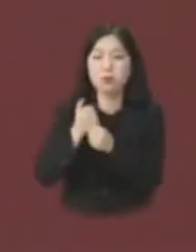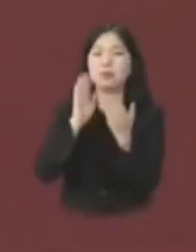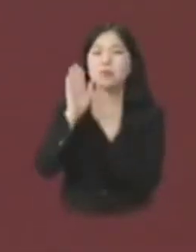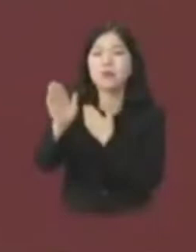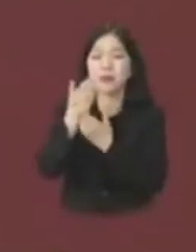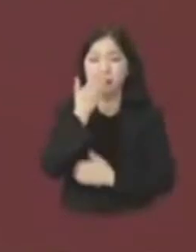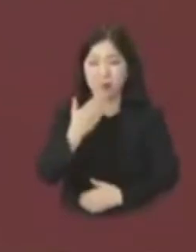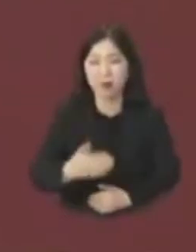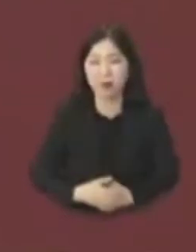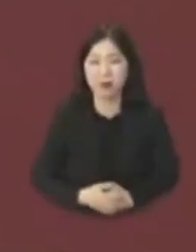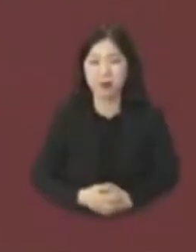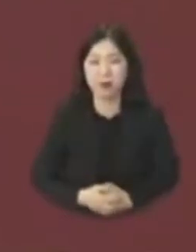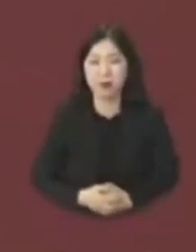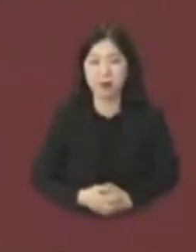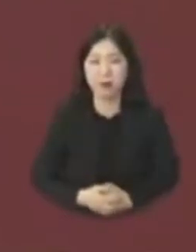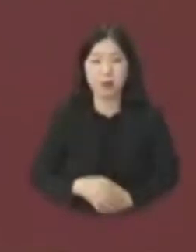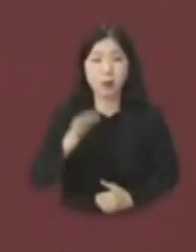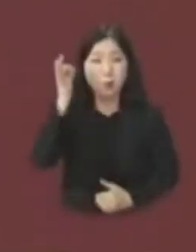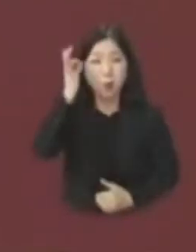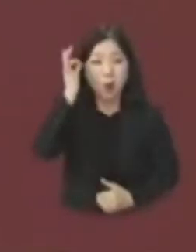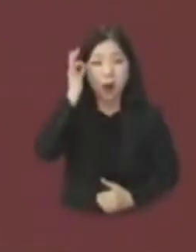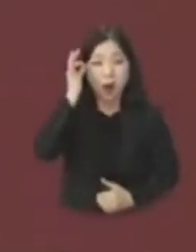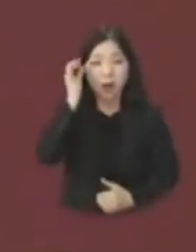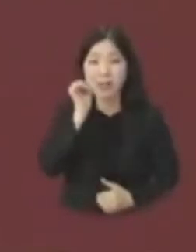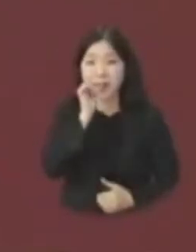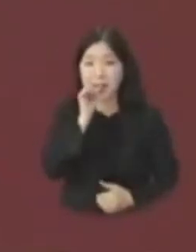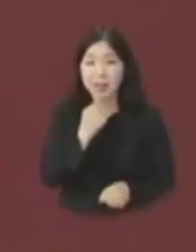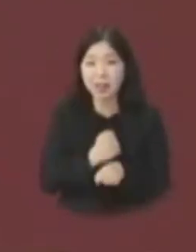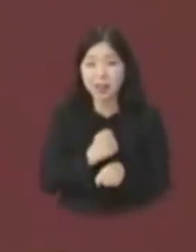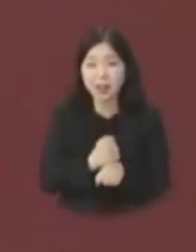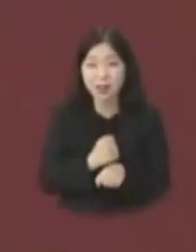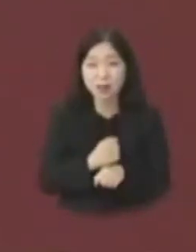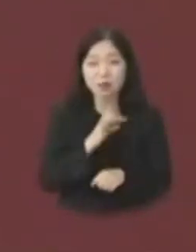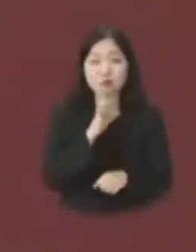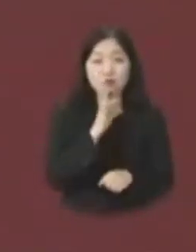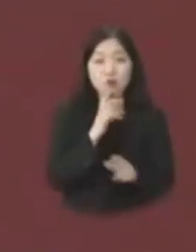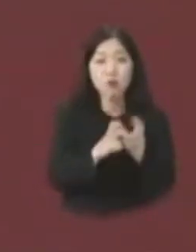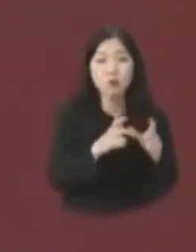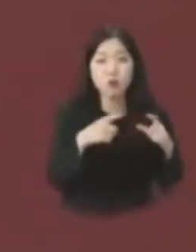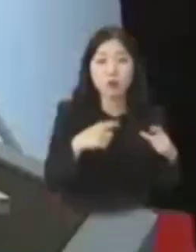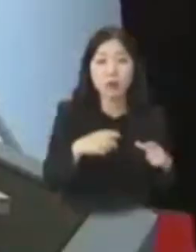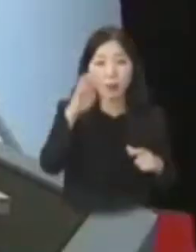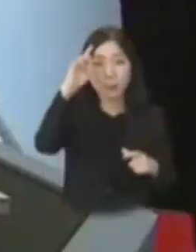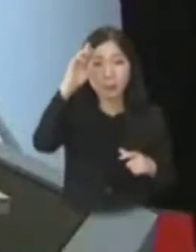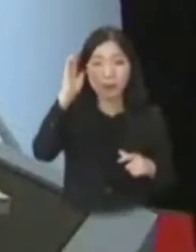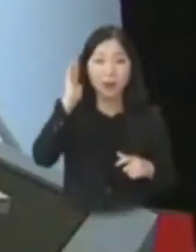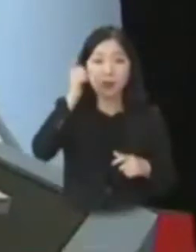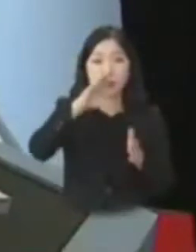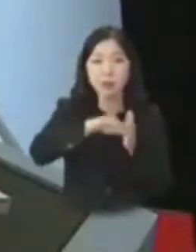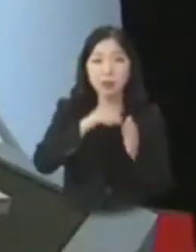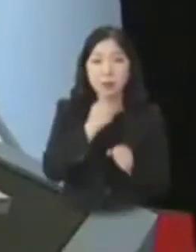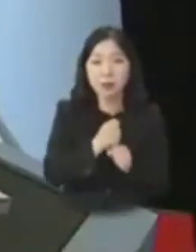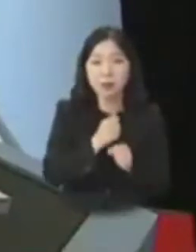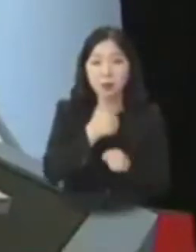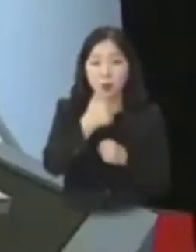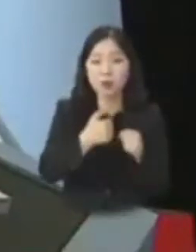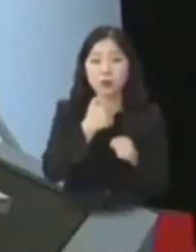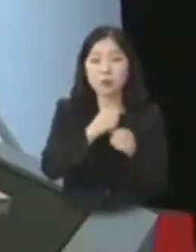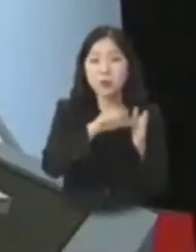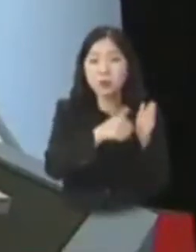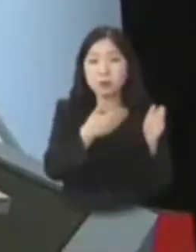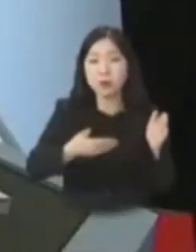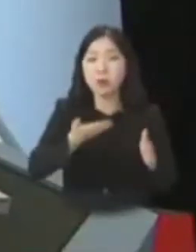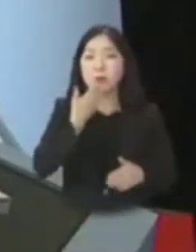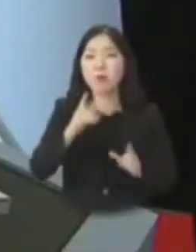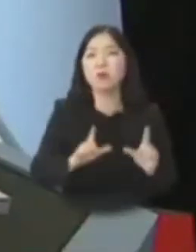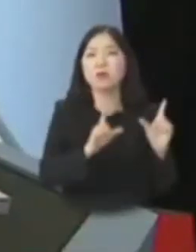있습니다. 사실 포항제철과 구미공단이 박정희 대통령께 만든 것이 50년 우리 먹고 살 수